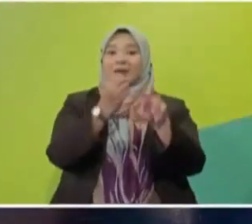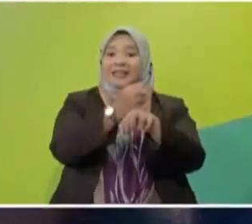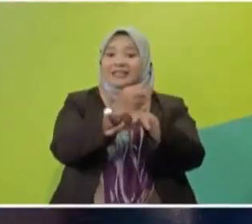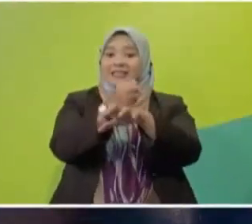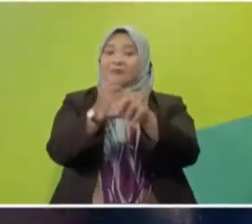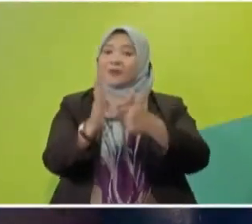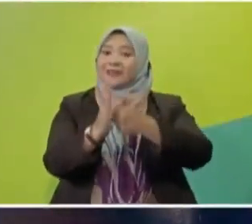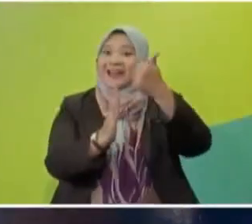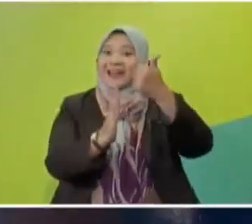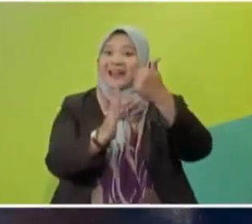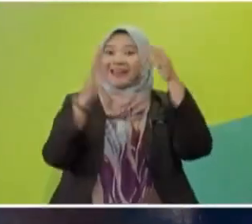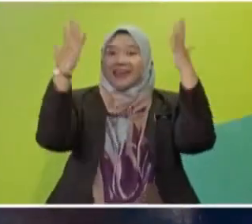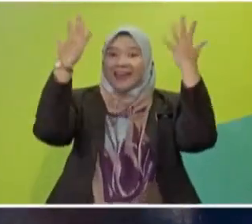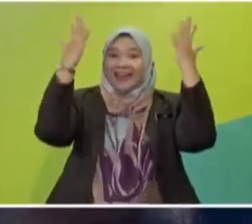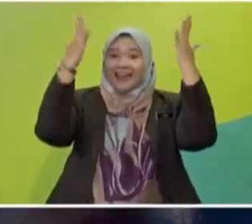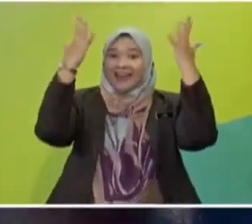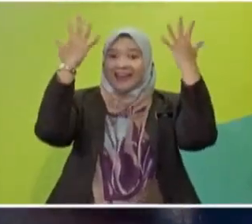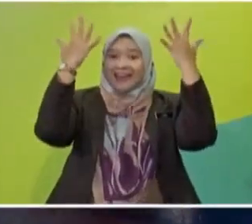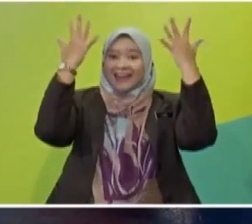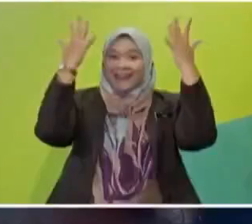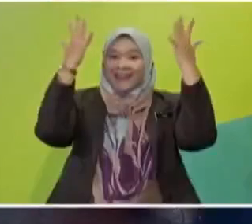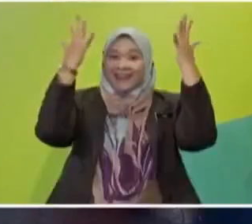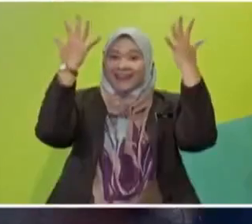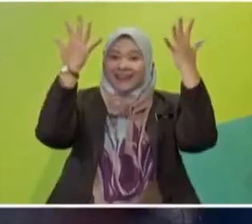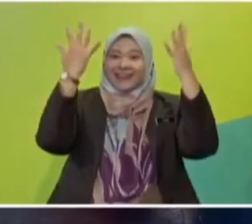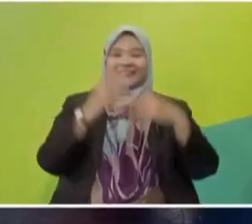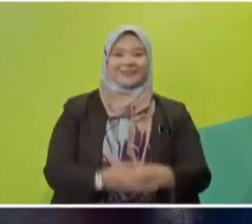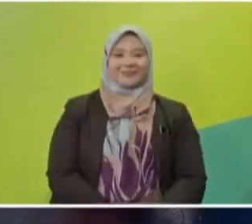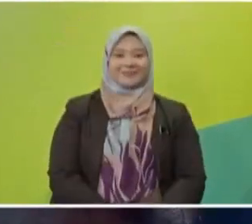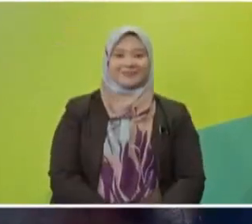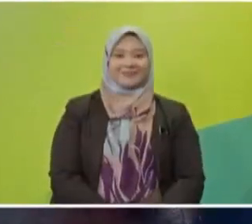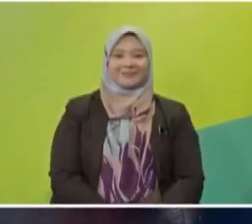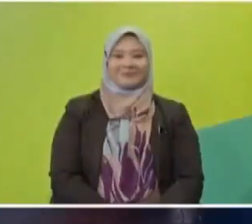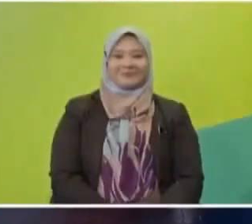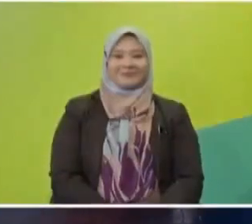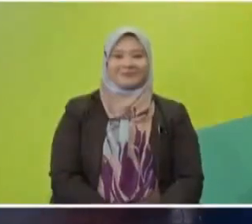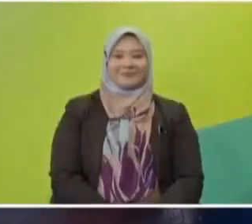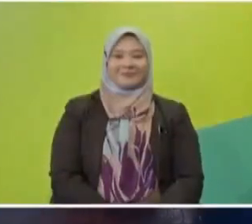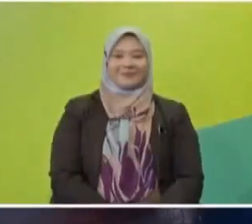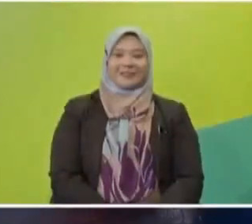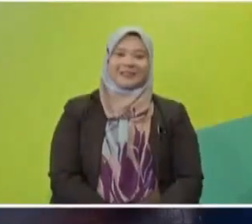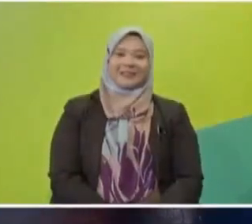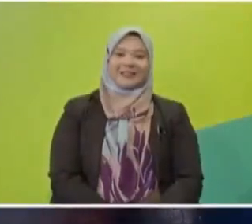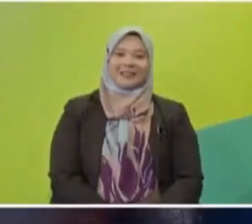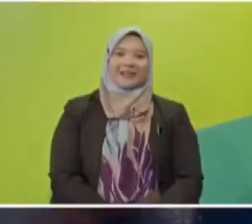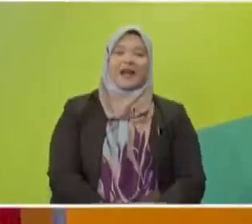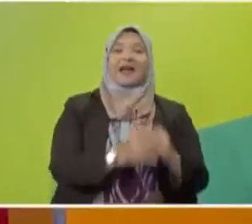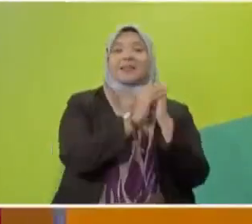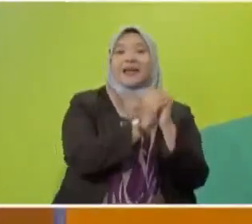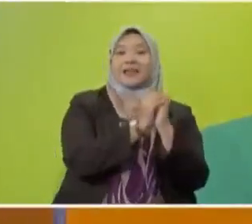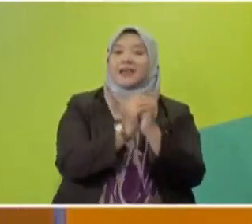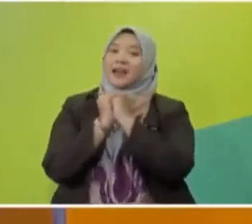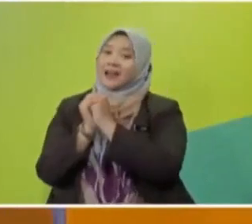Tepuk kawan-kawan. Yeay. Alhamdulillah, cikgu. Ya, alhamdulillah. Tahniah cikgu